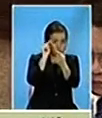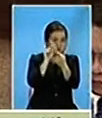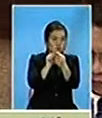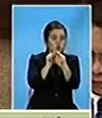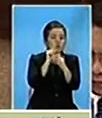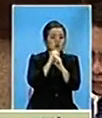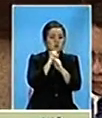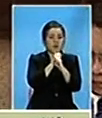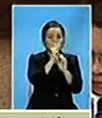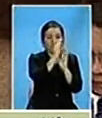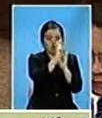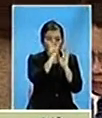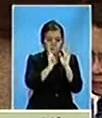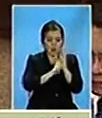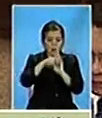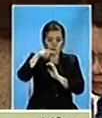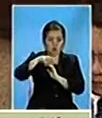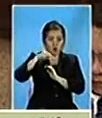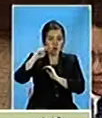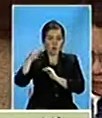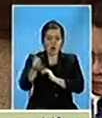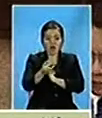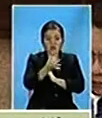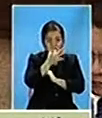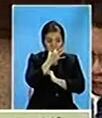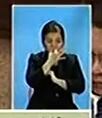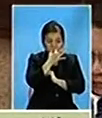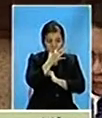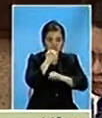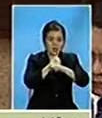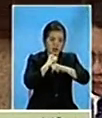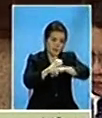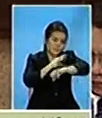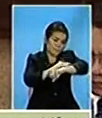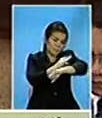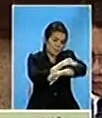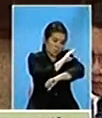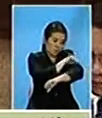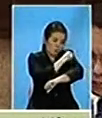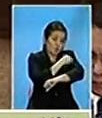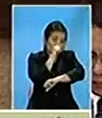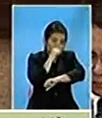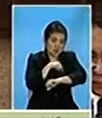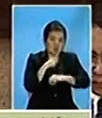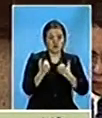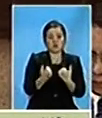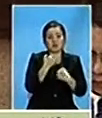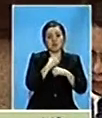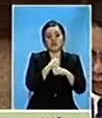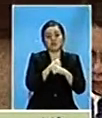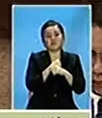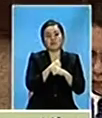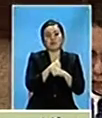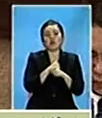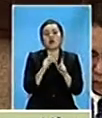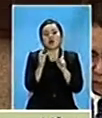กฎหมายพระบัญญัติวิชาชีพการแพทย์แผนไทยนะครับจึงได้จัดตัดคำว่